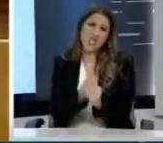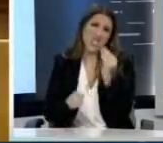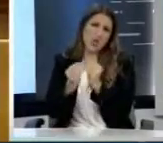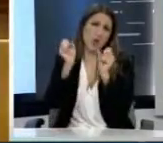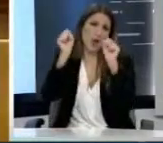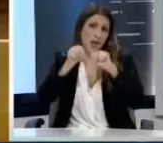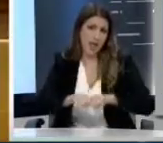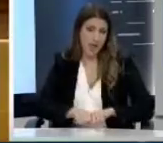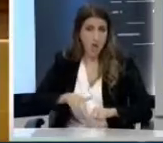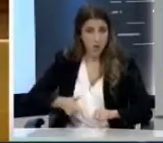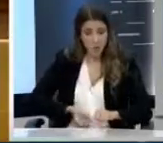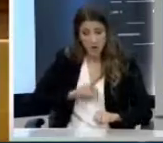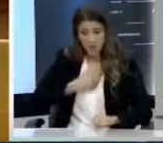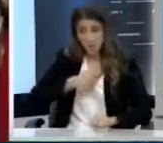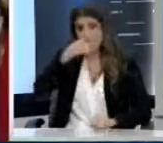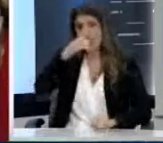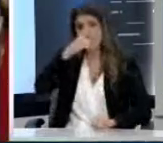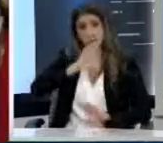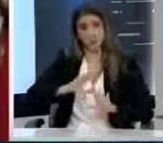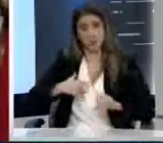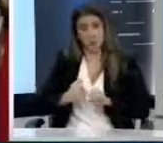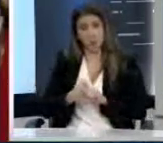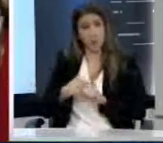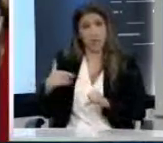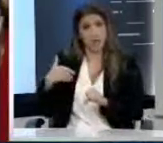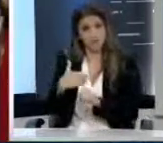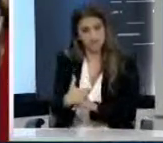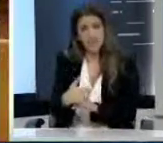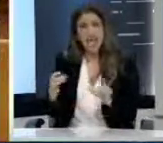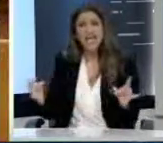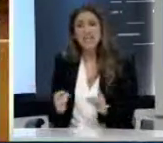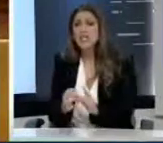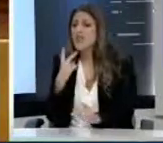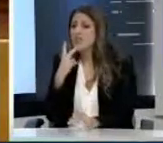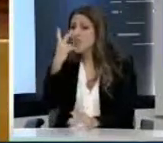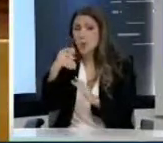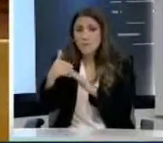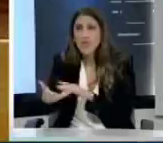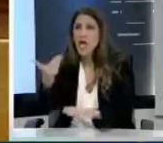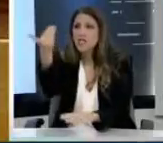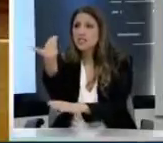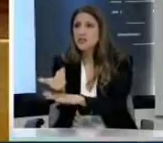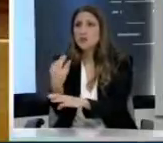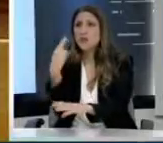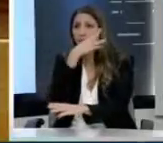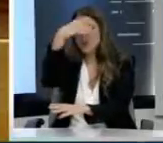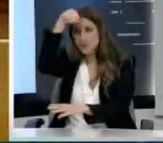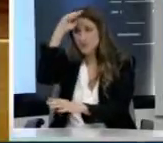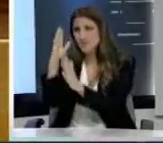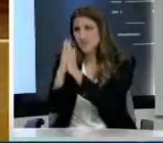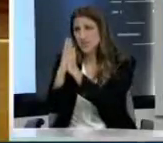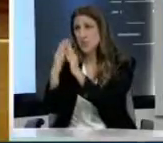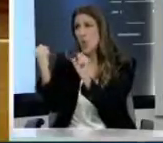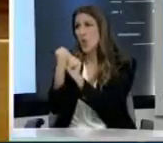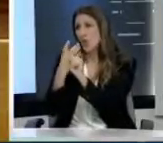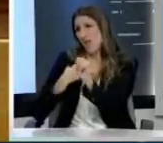πραγματικά. Θα με ενοχλούσε αν μετά από 2 χρόνια ζητούσα από τον Αλέξη να μου δώσει μια